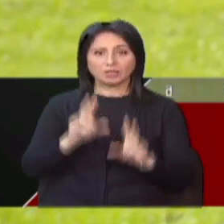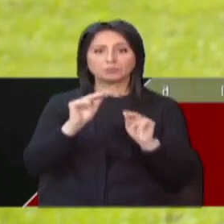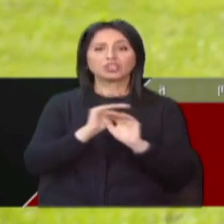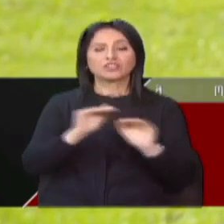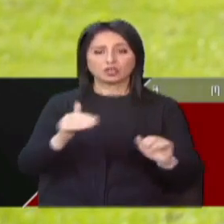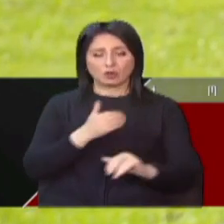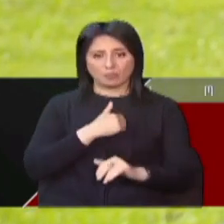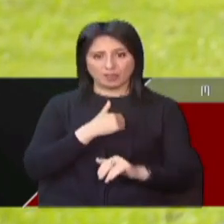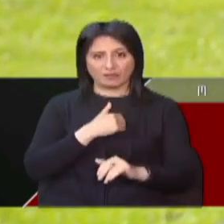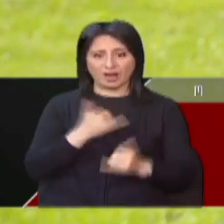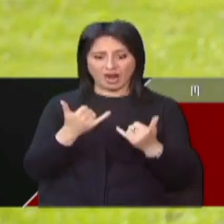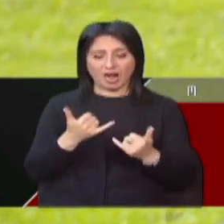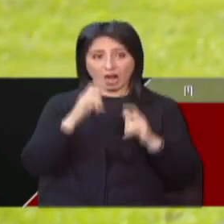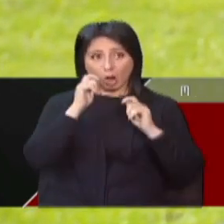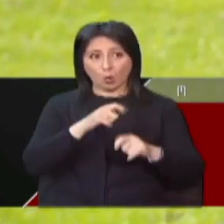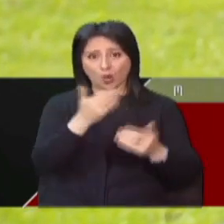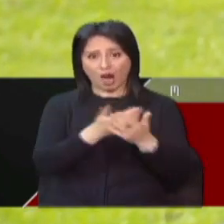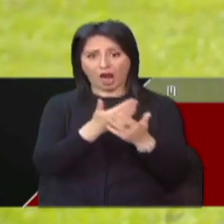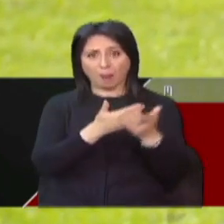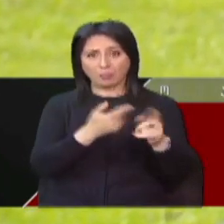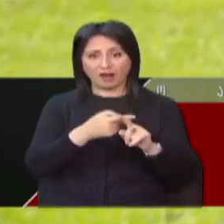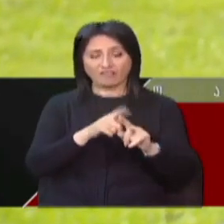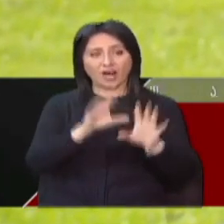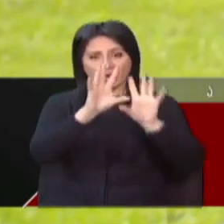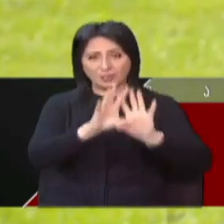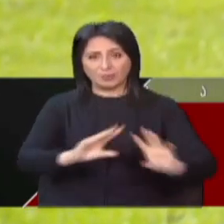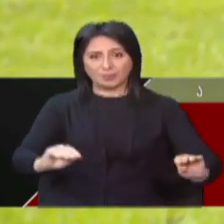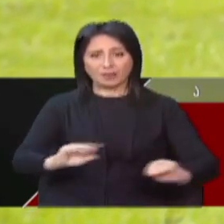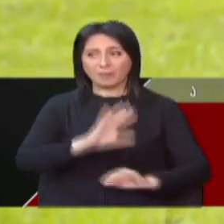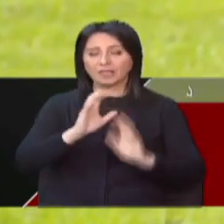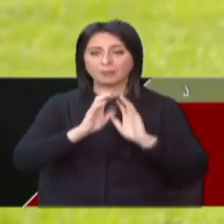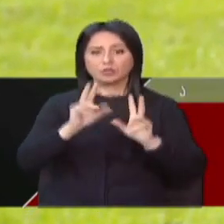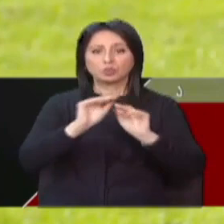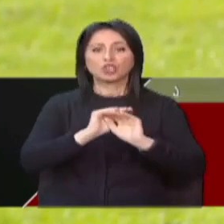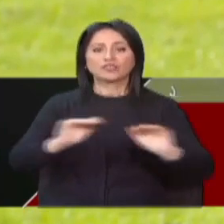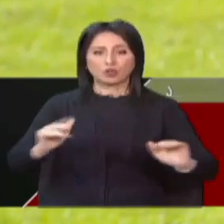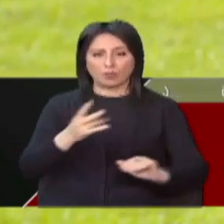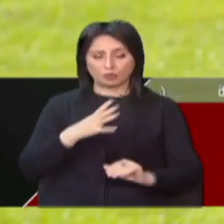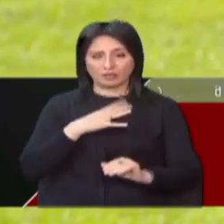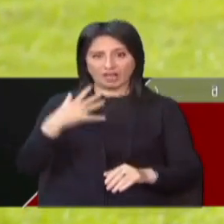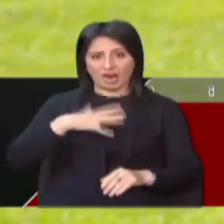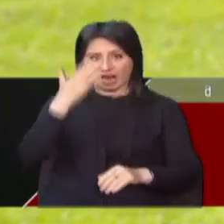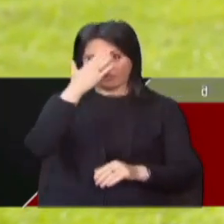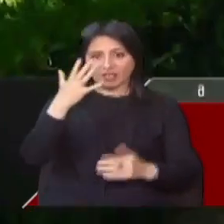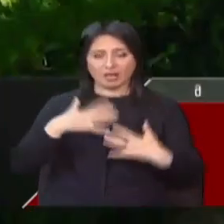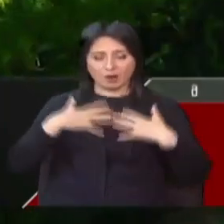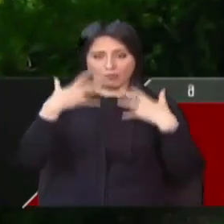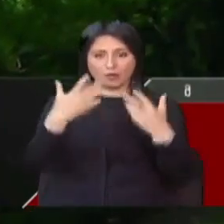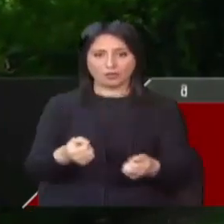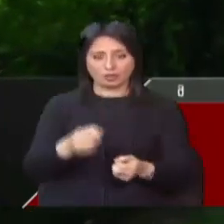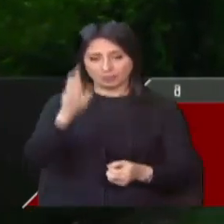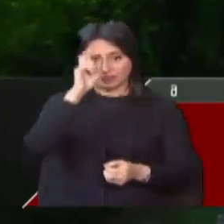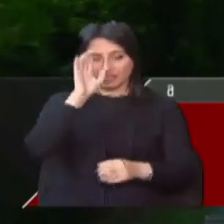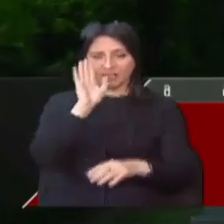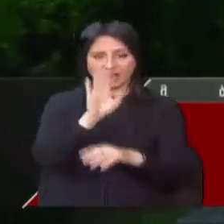შვიდობა! ახლა უკრაინაში ამბავი რომ იყო, ის დაწნარებული იყოს და მთელ მსოფლიოს ცნობა ყოფილიყოს. ქართველი ხალხს გამომარჯოს!